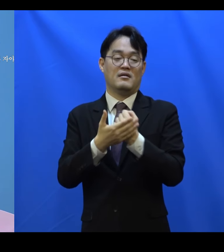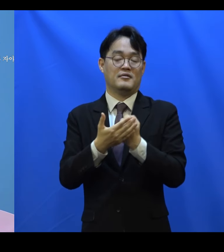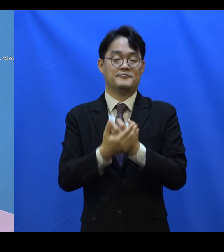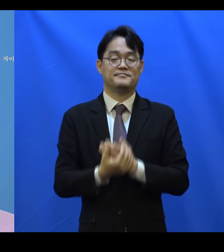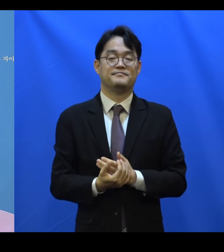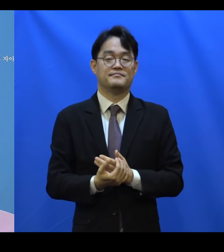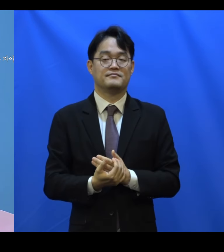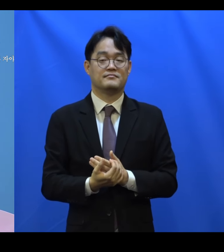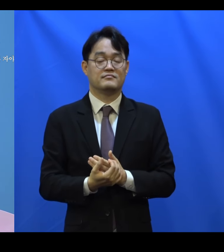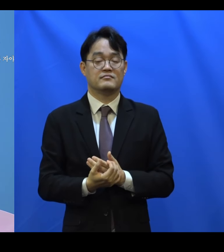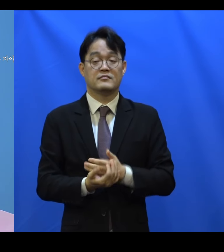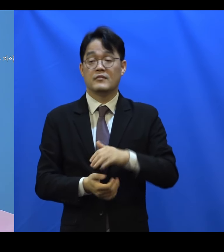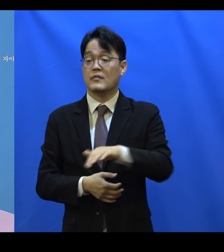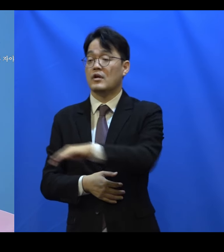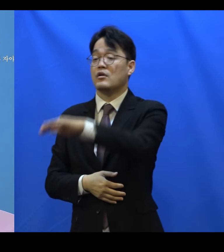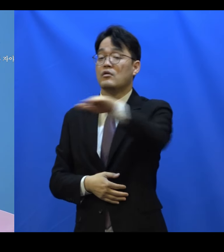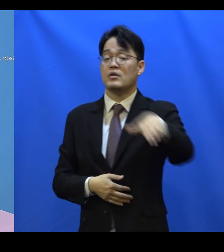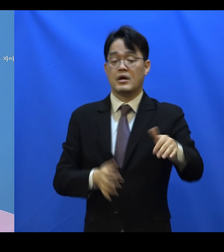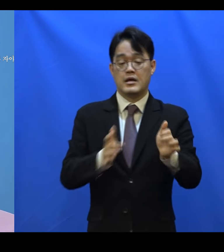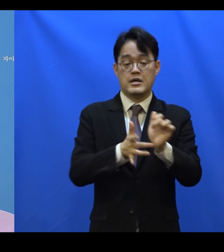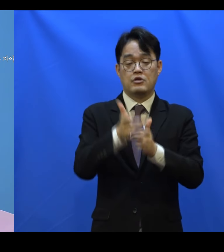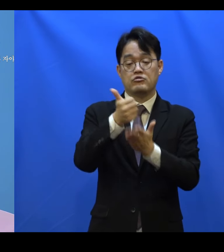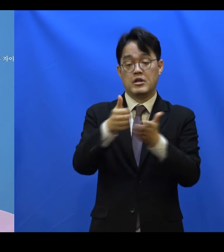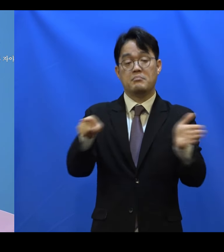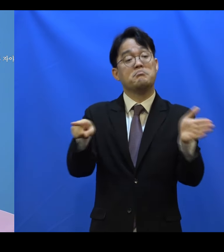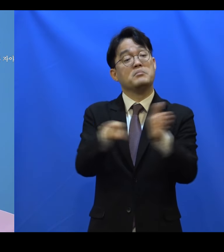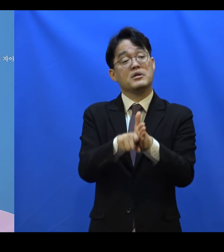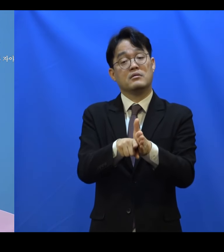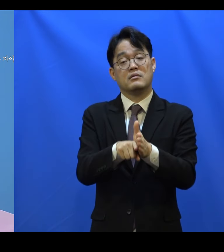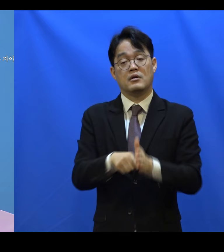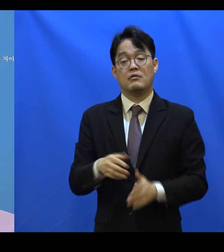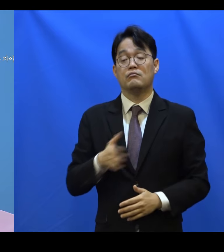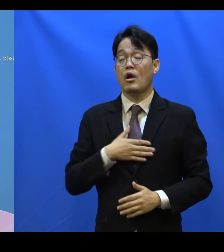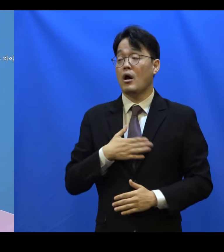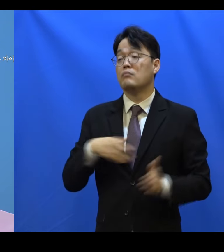여러분, 우리가 어떻게 예수를 믿게 되었어요? 그분이 이끌어 주신 거예요.